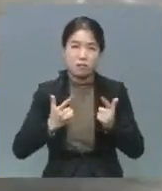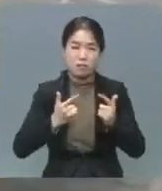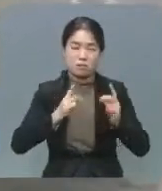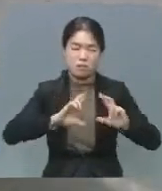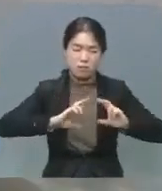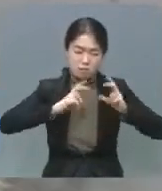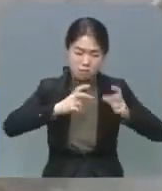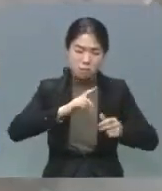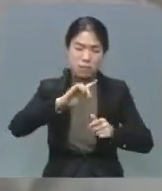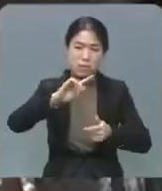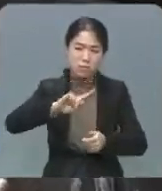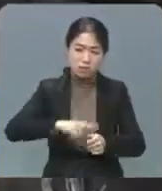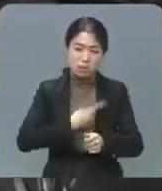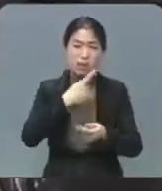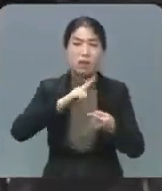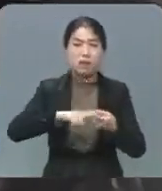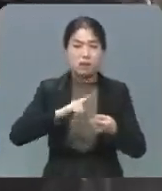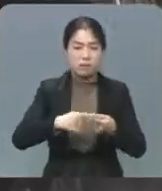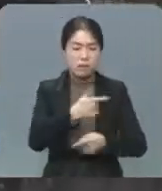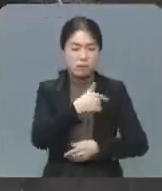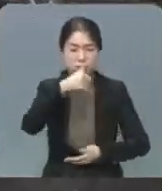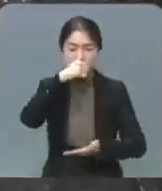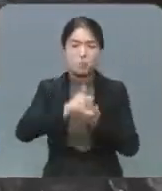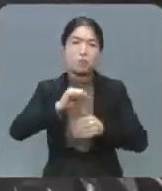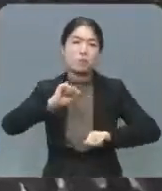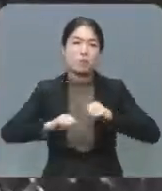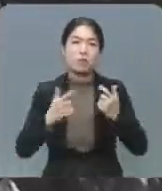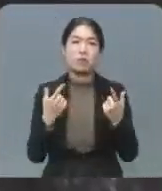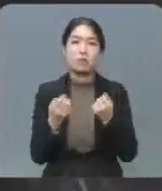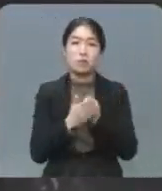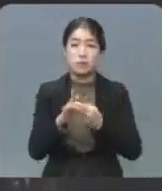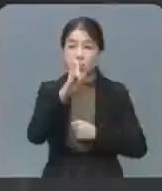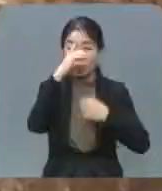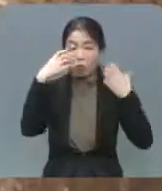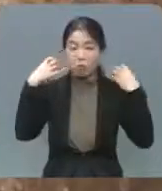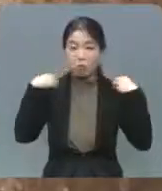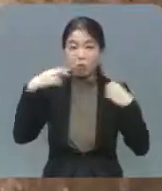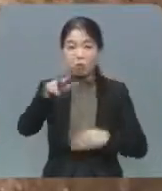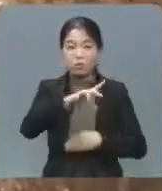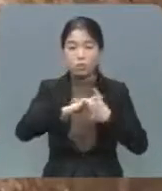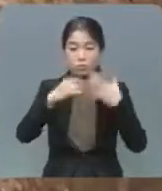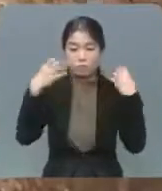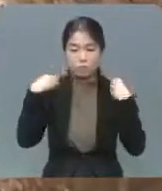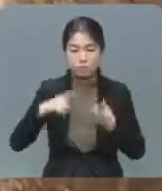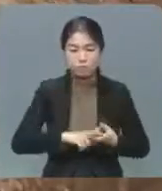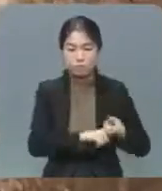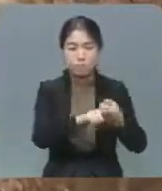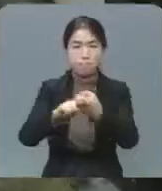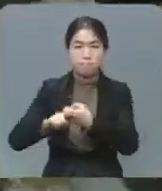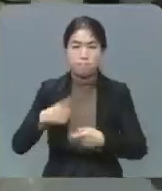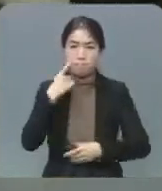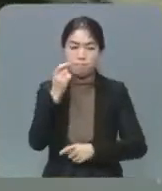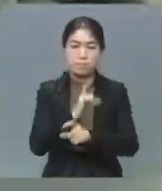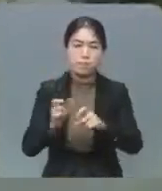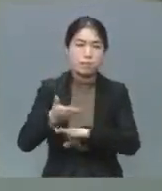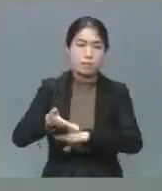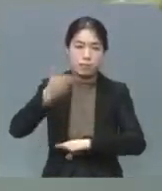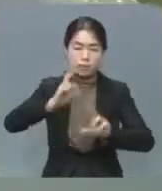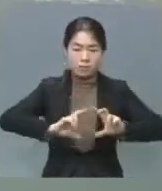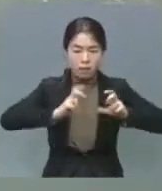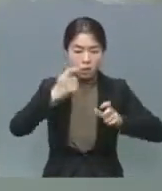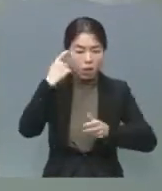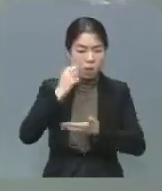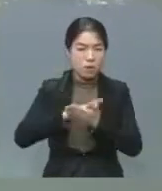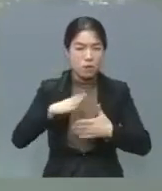자연의 대한 크나큰 범죄행위 라고 주장하면서 광주시는 중앙정부와 전국 지자체 등과 연대해 일본이 더 이상은 지구촌의 평화와